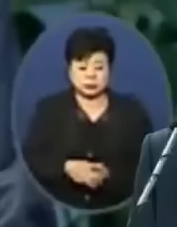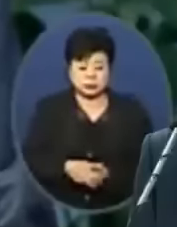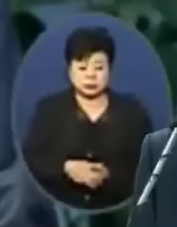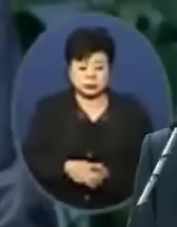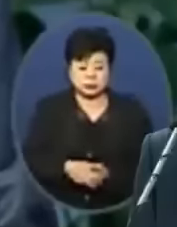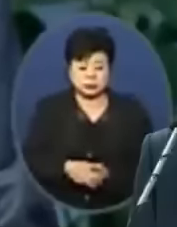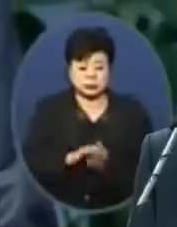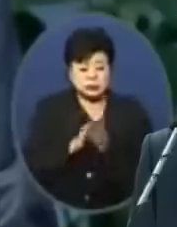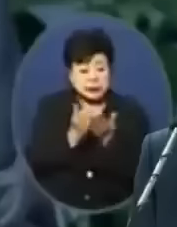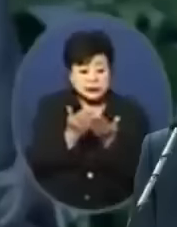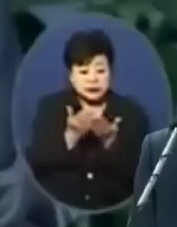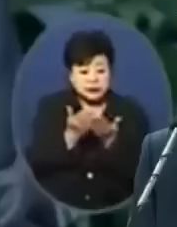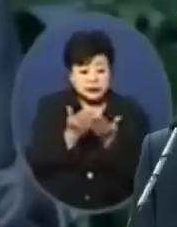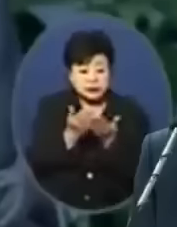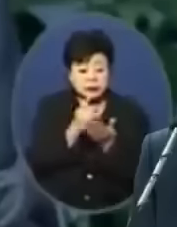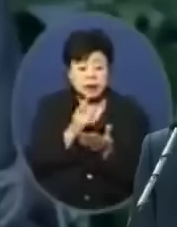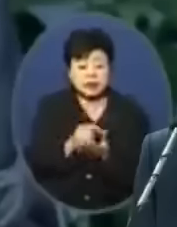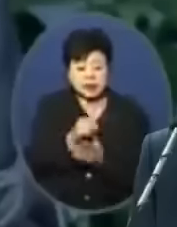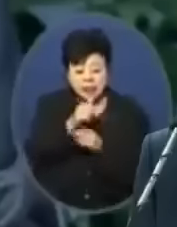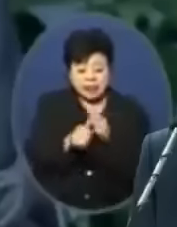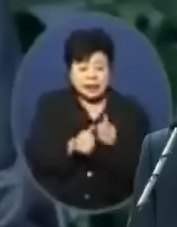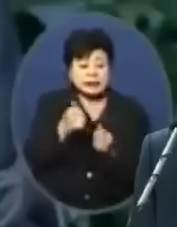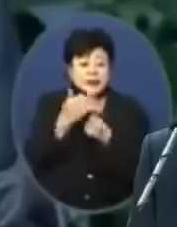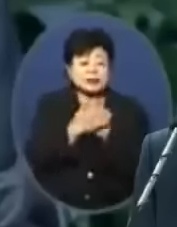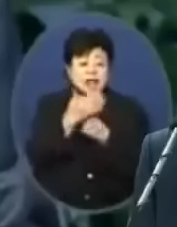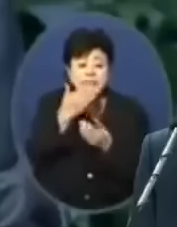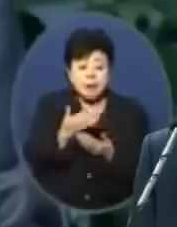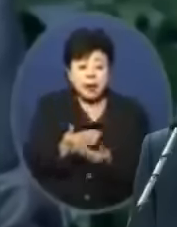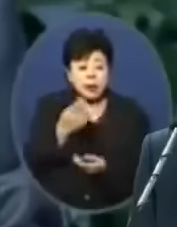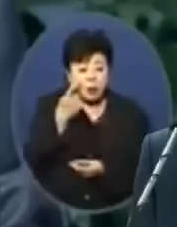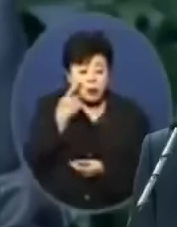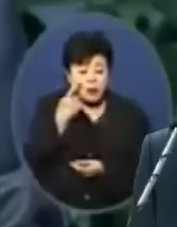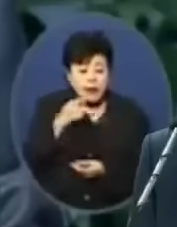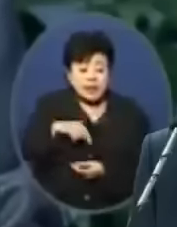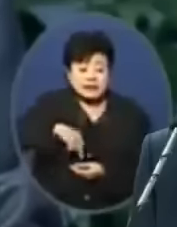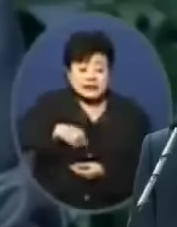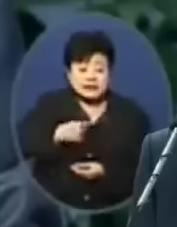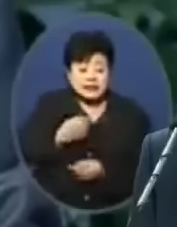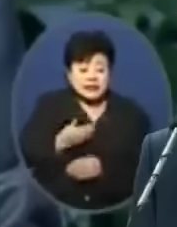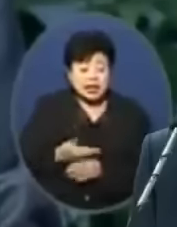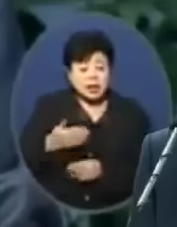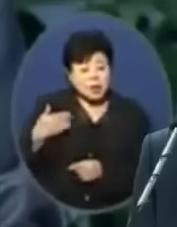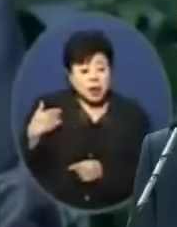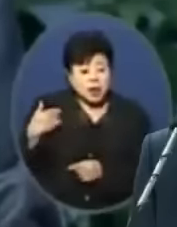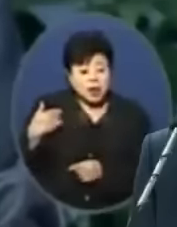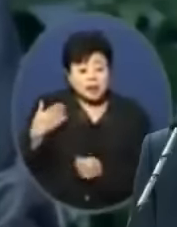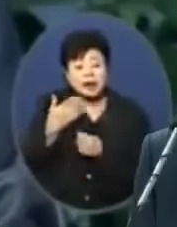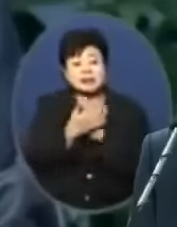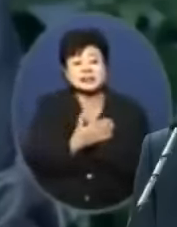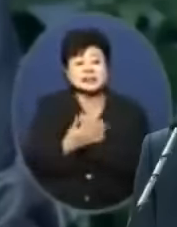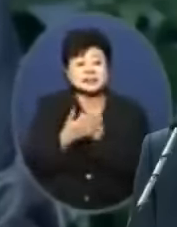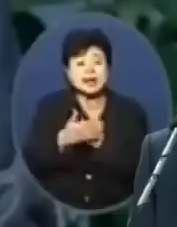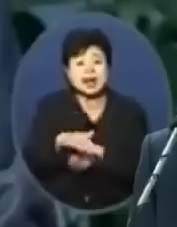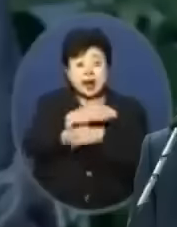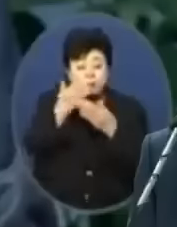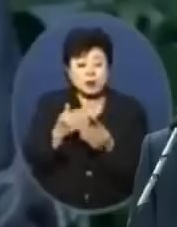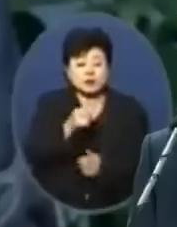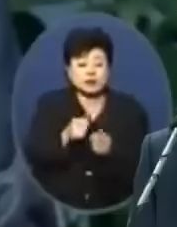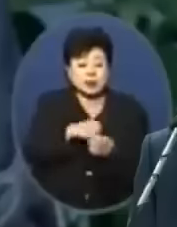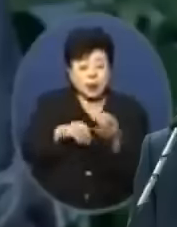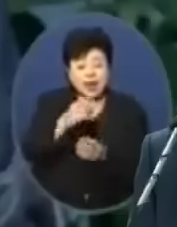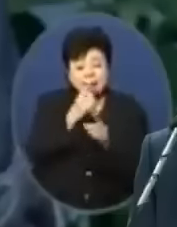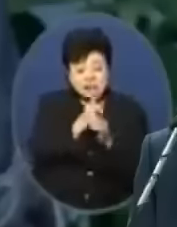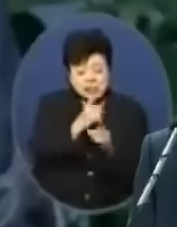그가 그 책에 말하기를 하나님의 은혜를 받고 보니 자기는 다른 건 몰라도 은혜가 모든 시험과